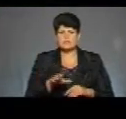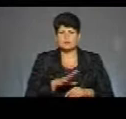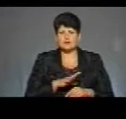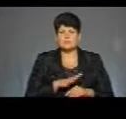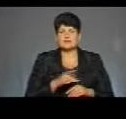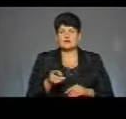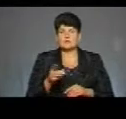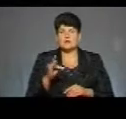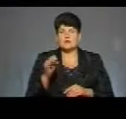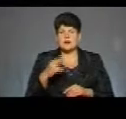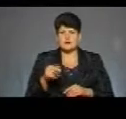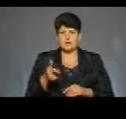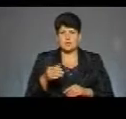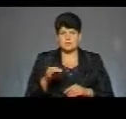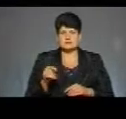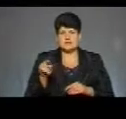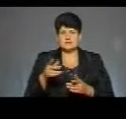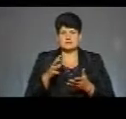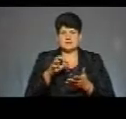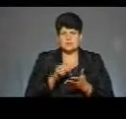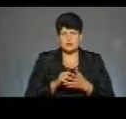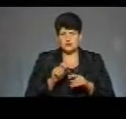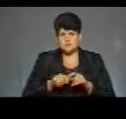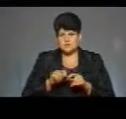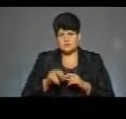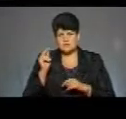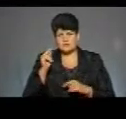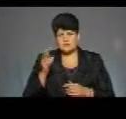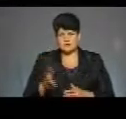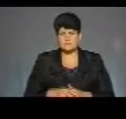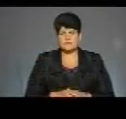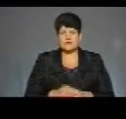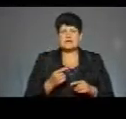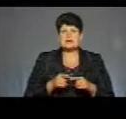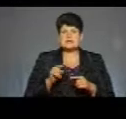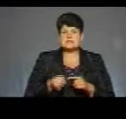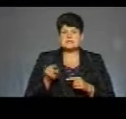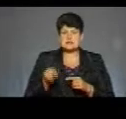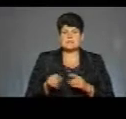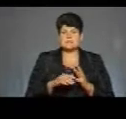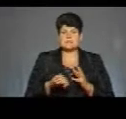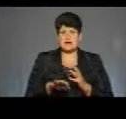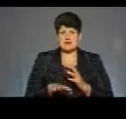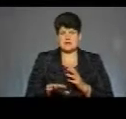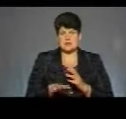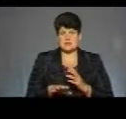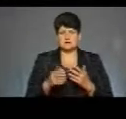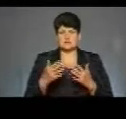радгоспу. На ній студенти університету зараз займаються дослідженнями та навчаються. Ця земельна ділянка вже стала